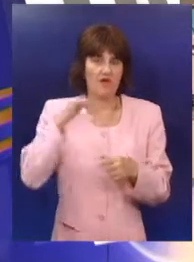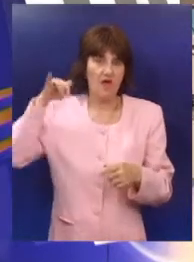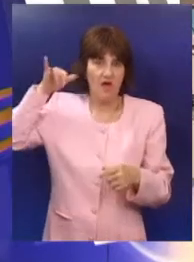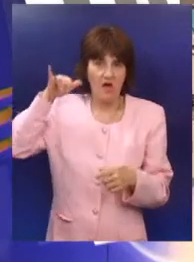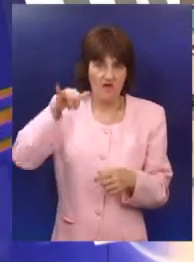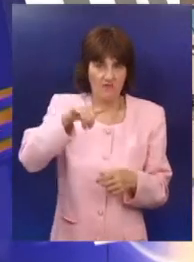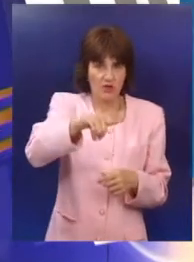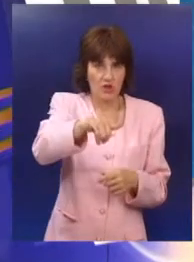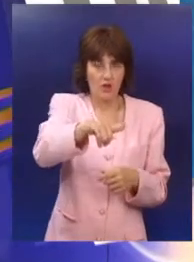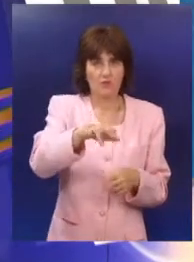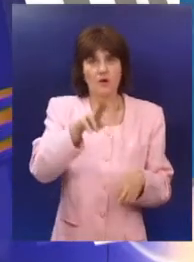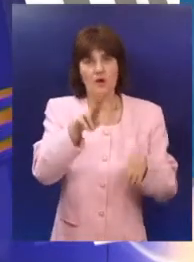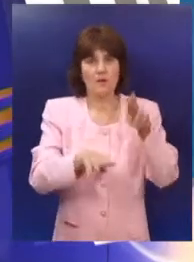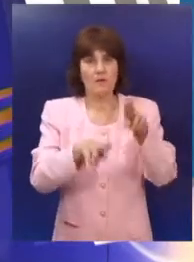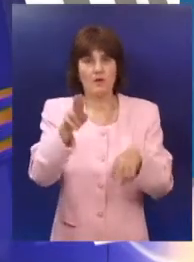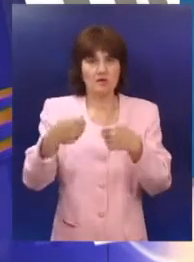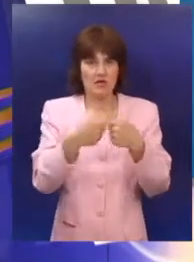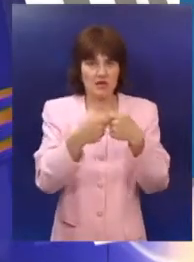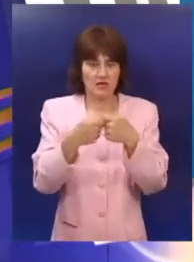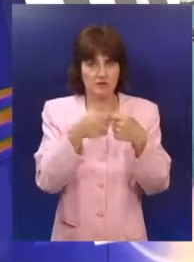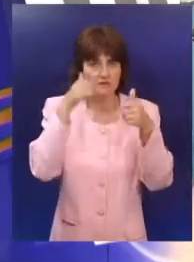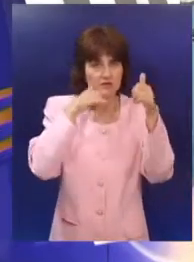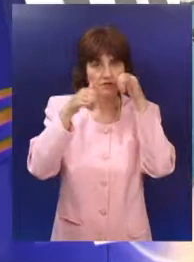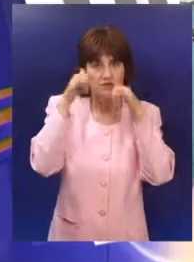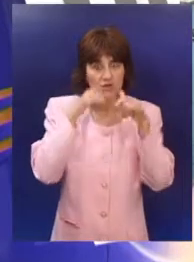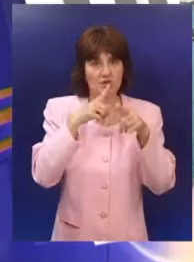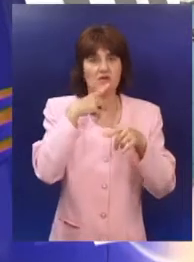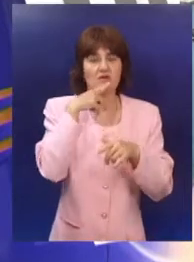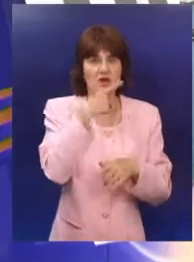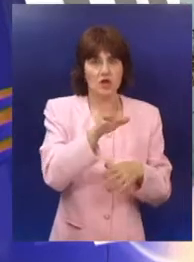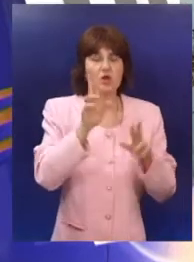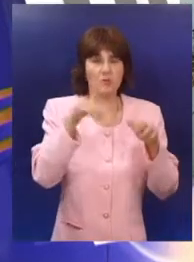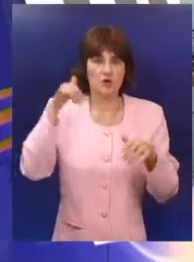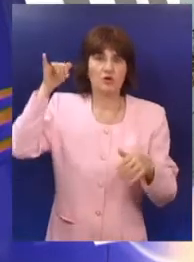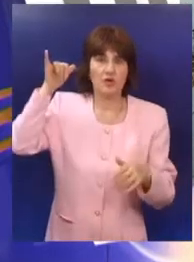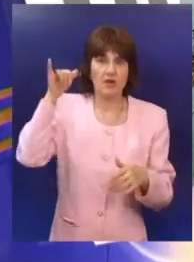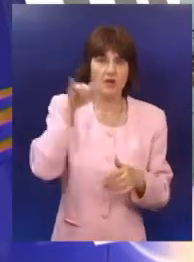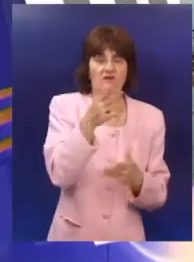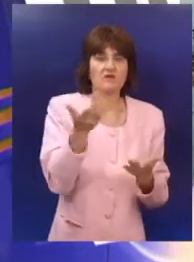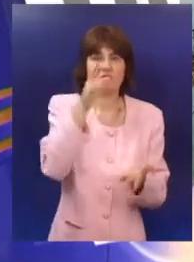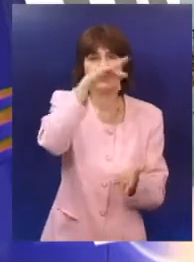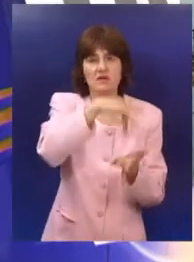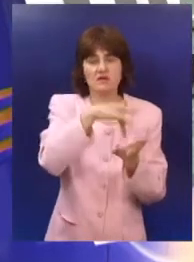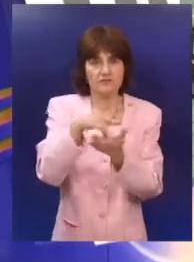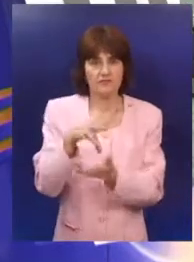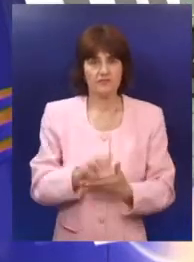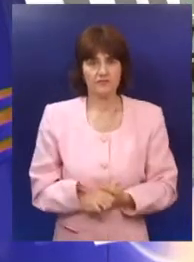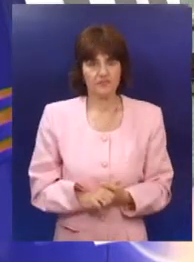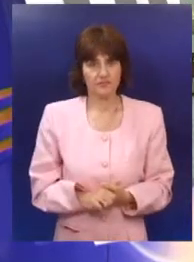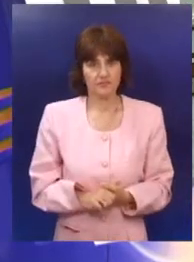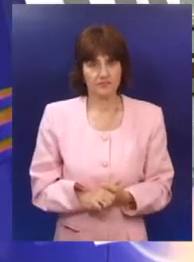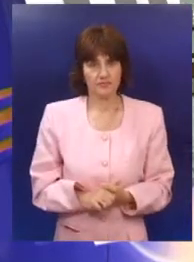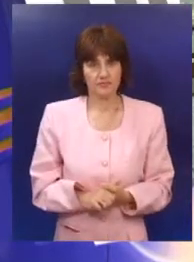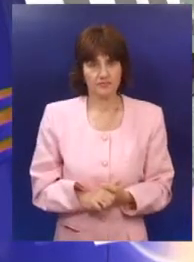i avionom. Pojedine turističke agencije nude mogućnost organizacije prevoza avionom ka željenoj turističkoj destinaciji.